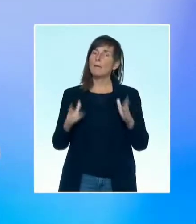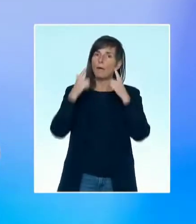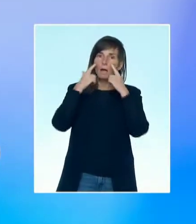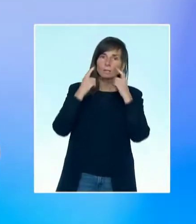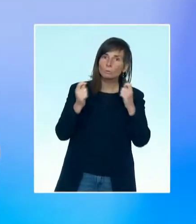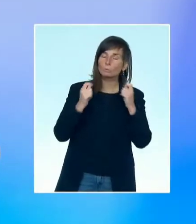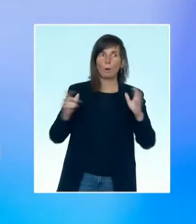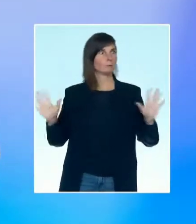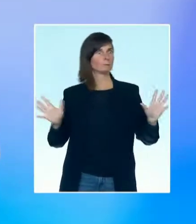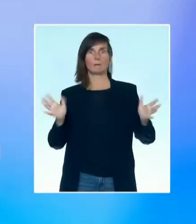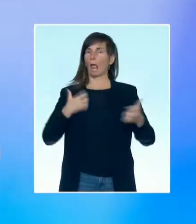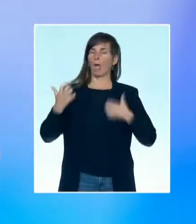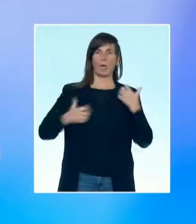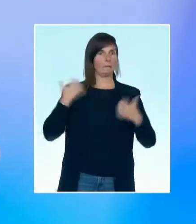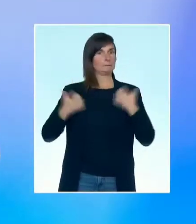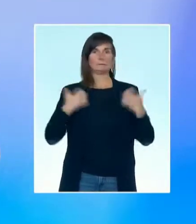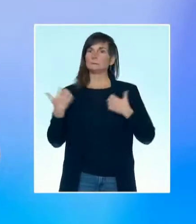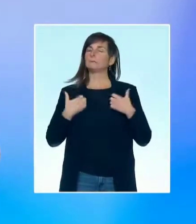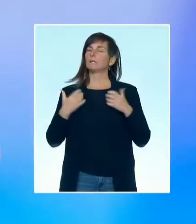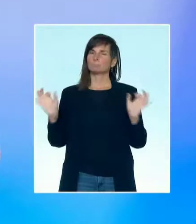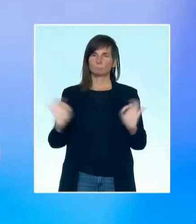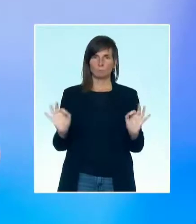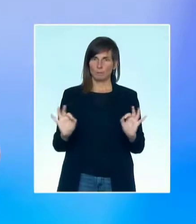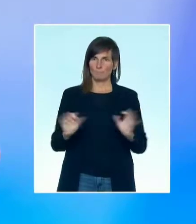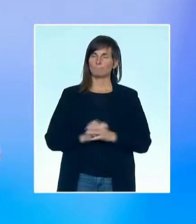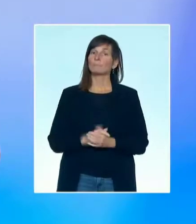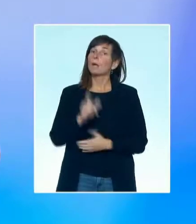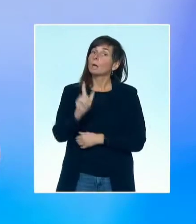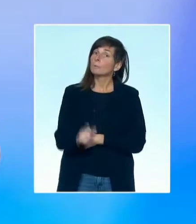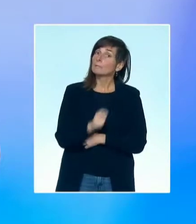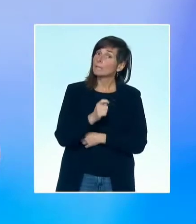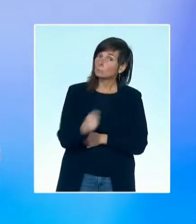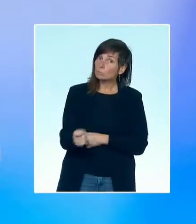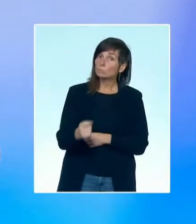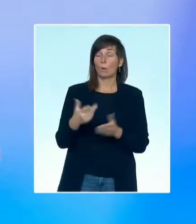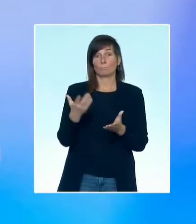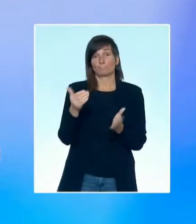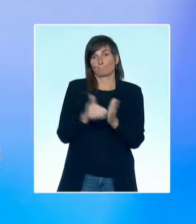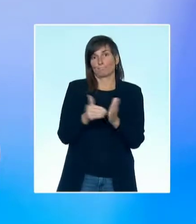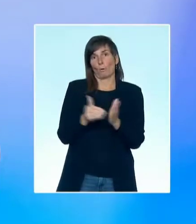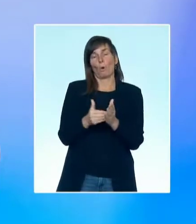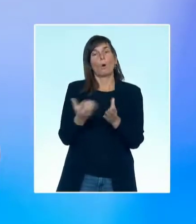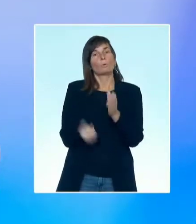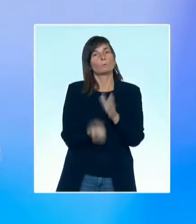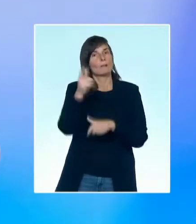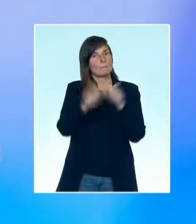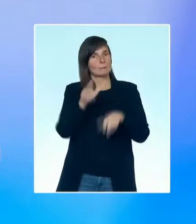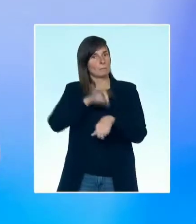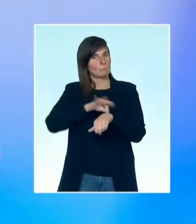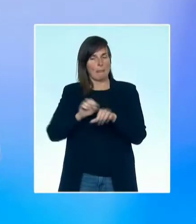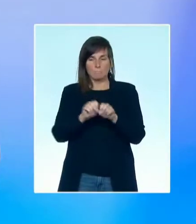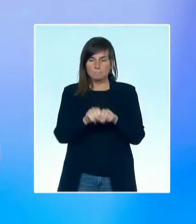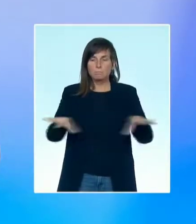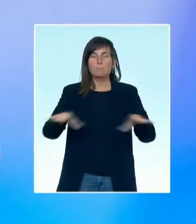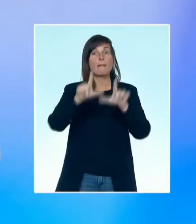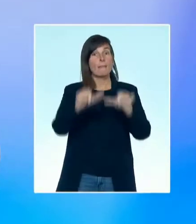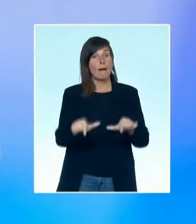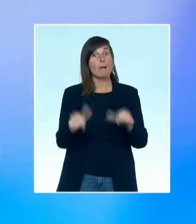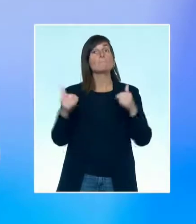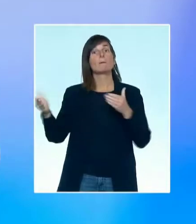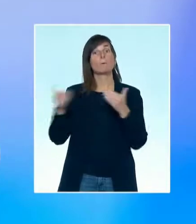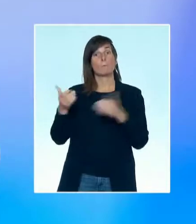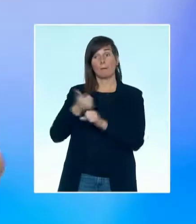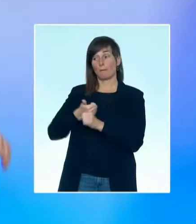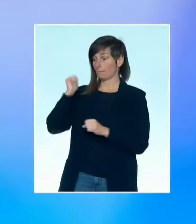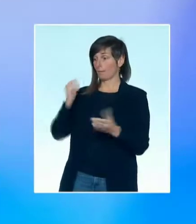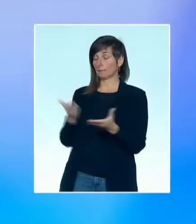sais quel affolement. Car si le nombre de cas est à nouveau très élevé, la situation n'est pas la même qu'il y a un